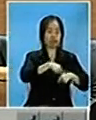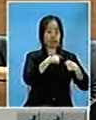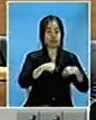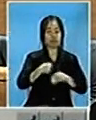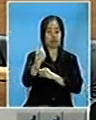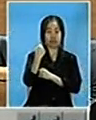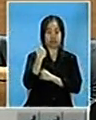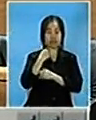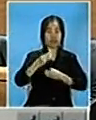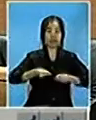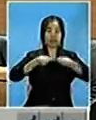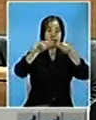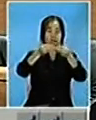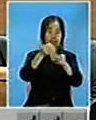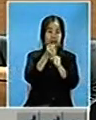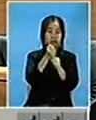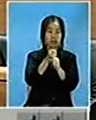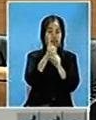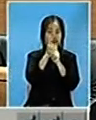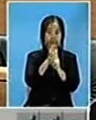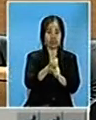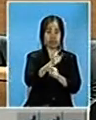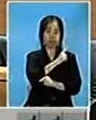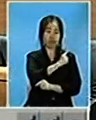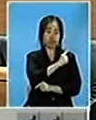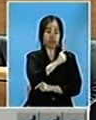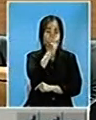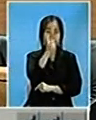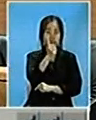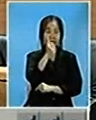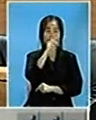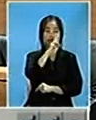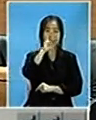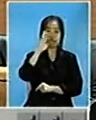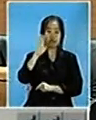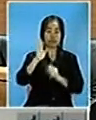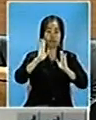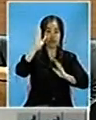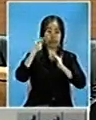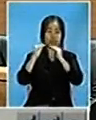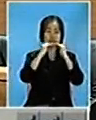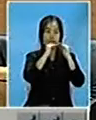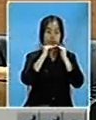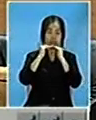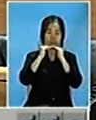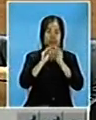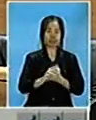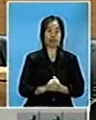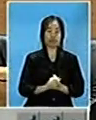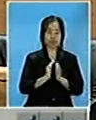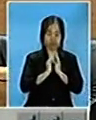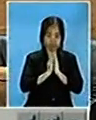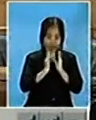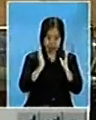ที่เพื่อรักษาไว้ซึ่งรัฐธรรมนูญและที่สำคัญอย่างยิ่งก็คือระบอบประชาธิปไตยของเราขออนุญาตให้กำลังใจครับขอบคุณ